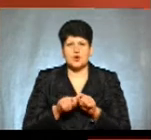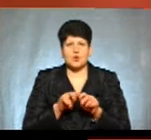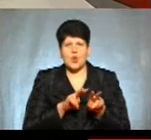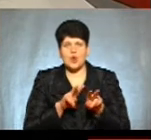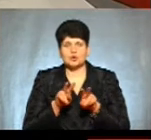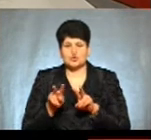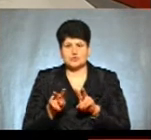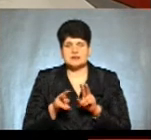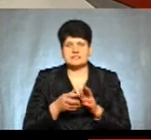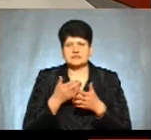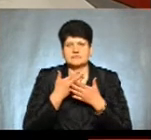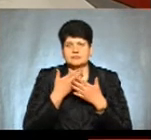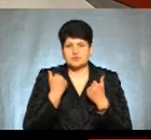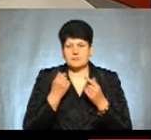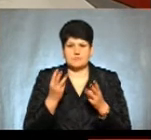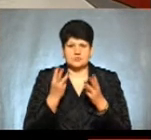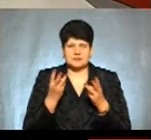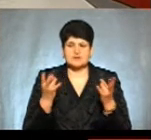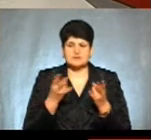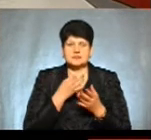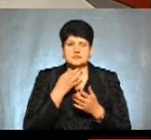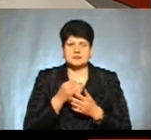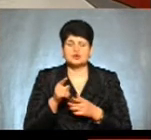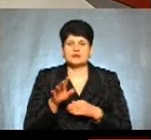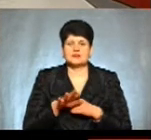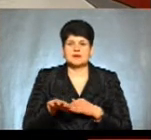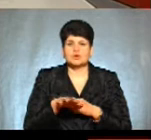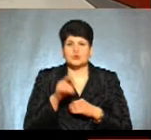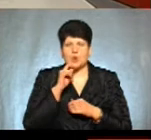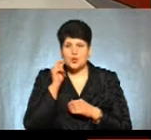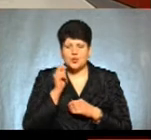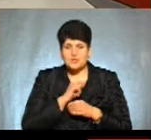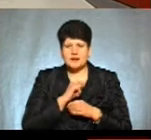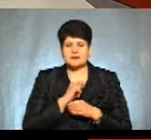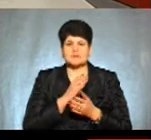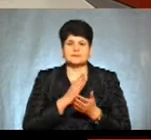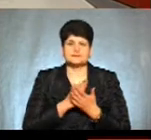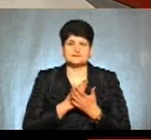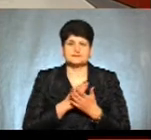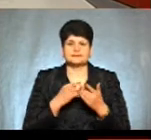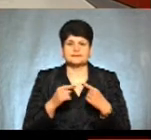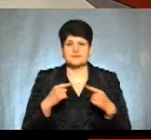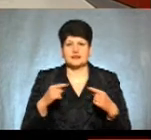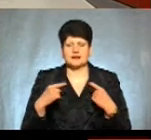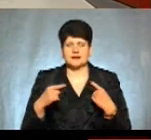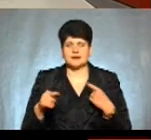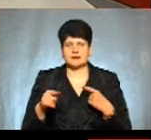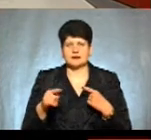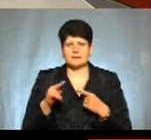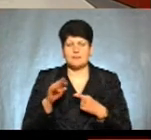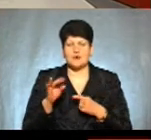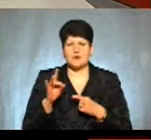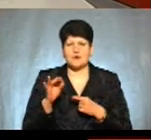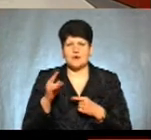за відсутністю пожеж? Слід відмітити, що територія України покрита різними породами лісів.